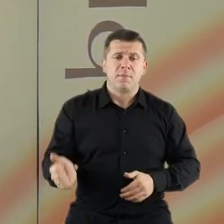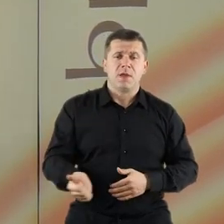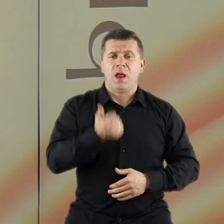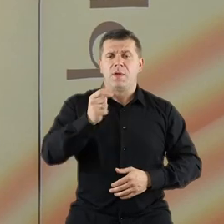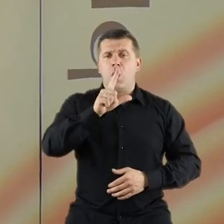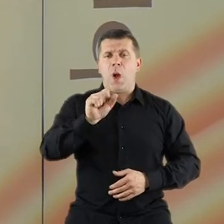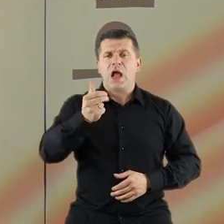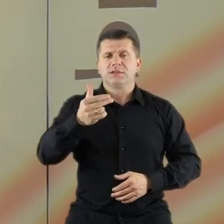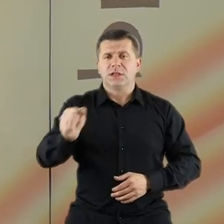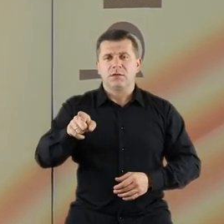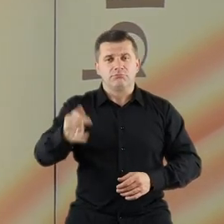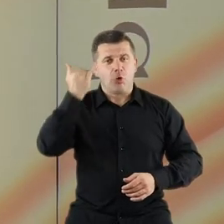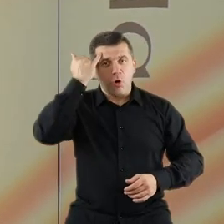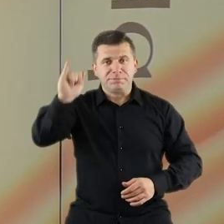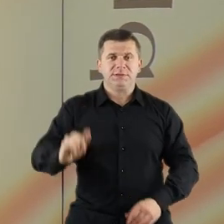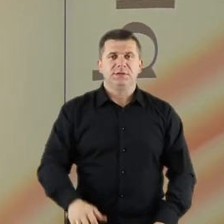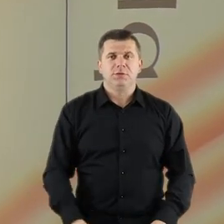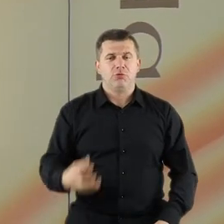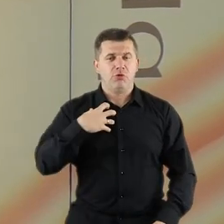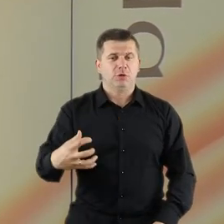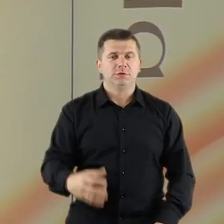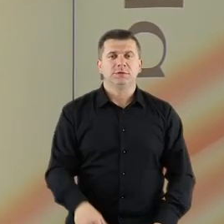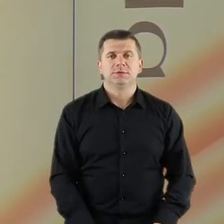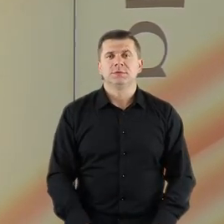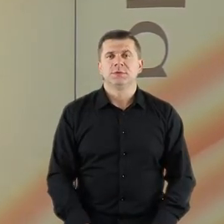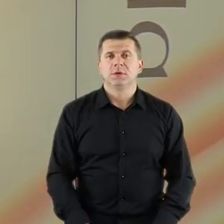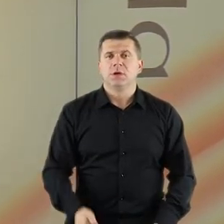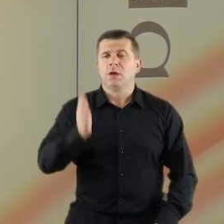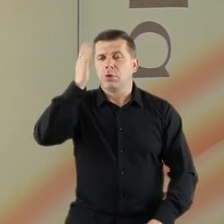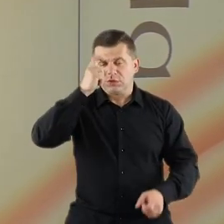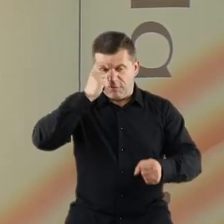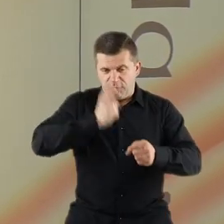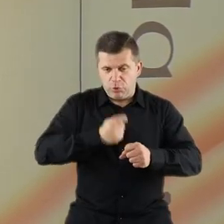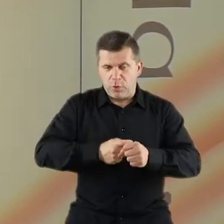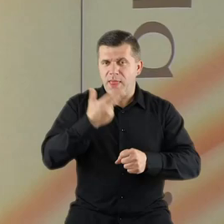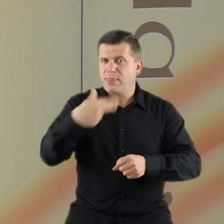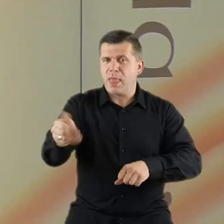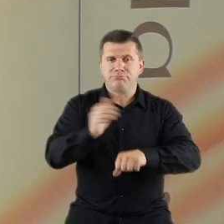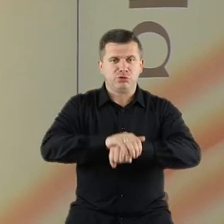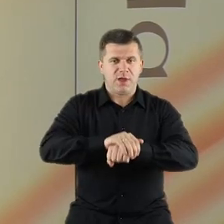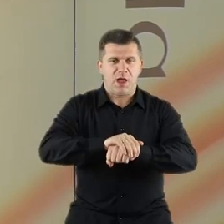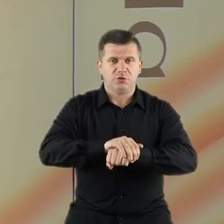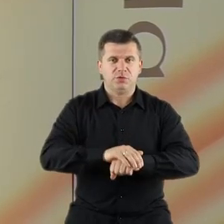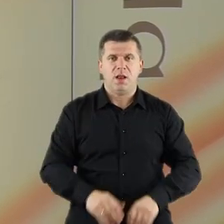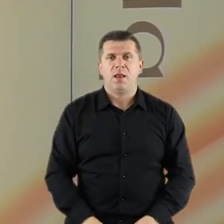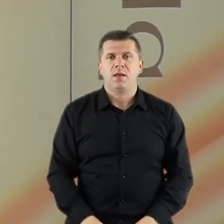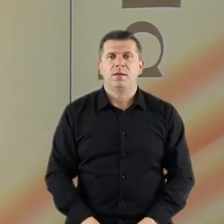pierwotnie z łaciny z obcy gość później wróg nieprzyjaciel